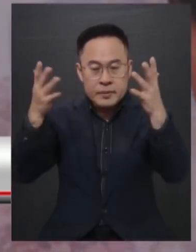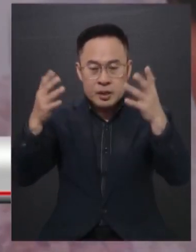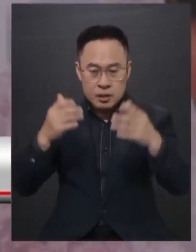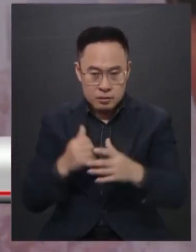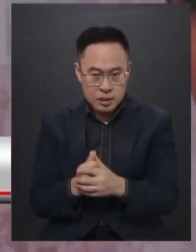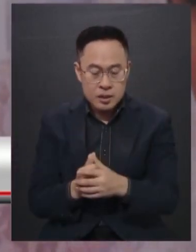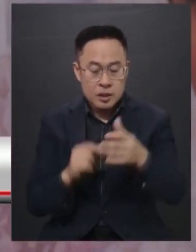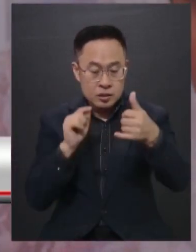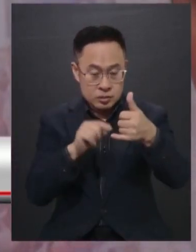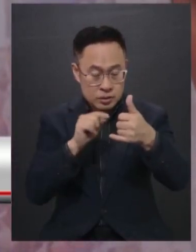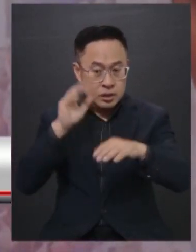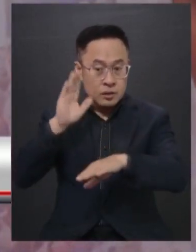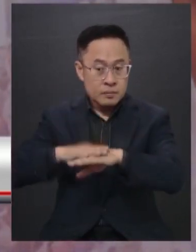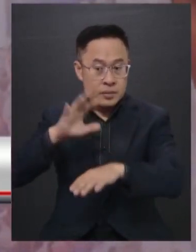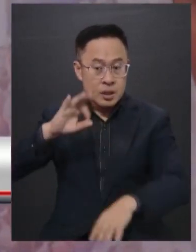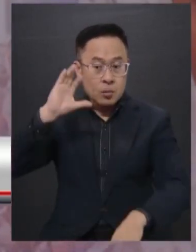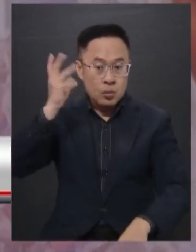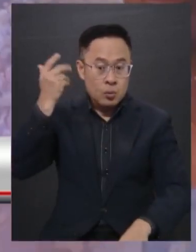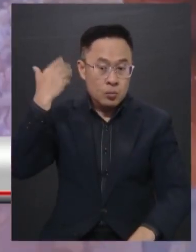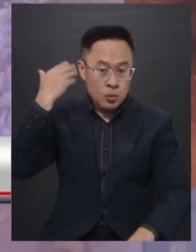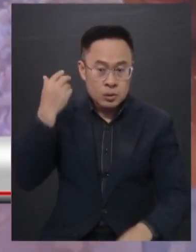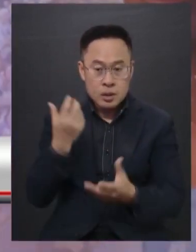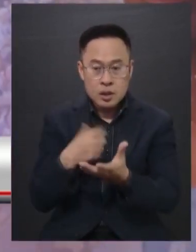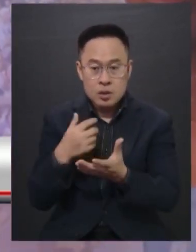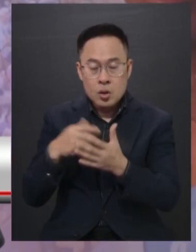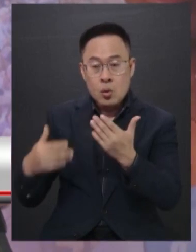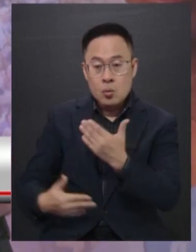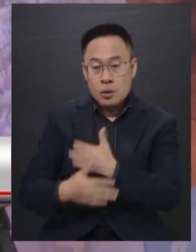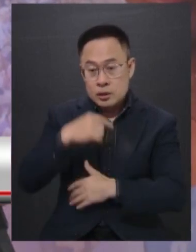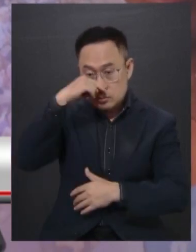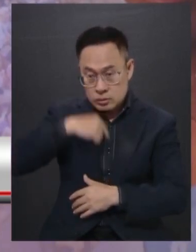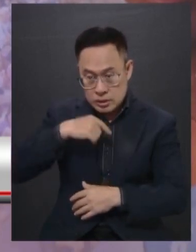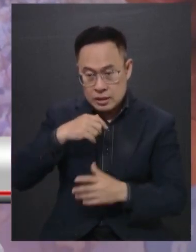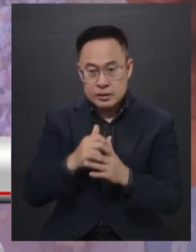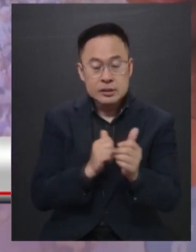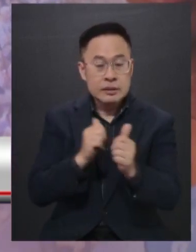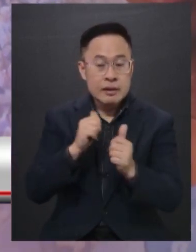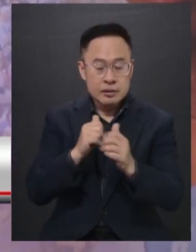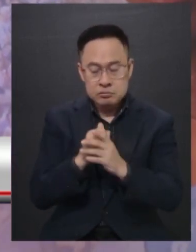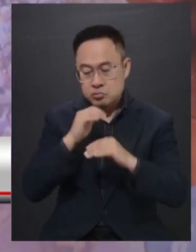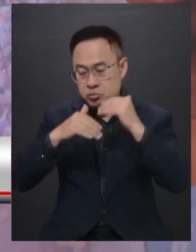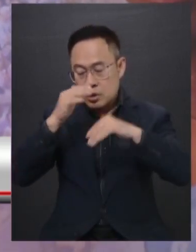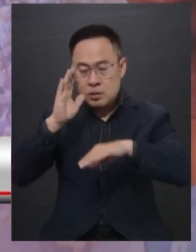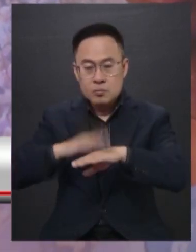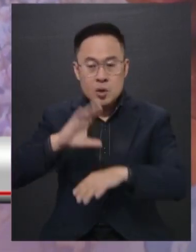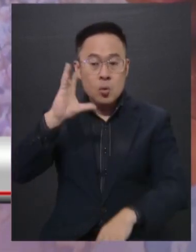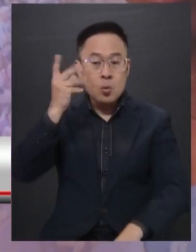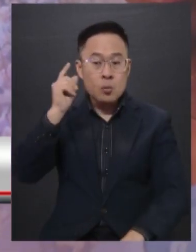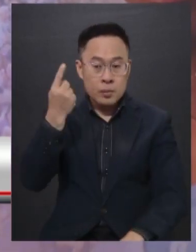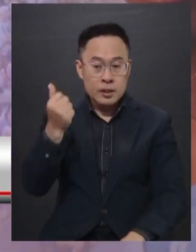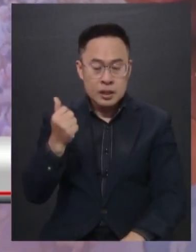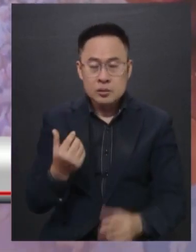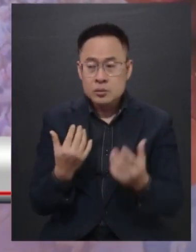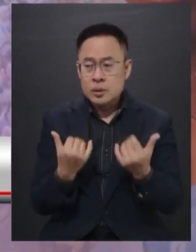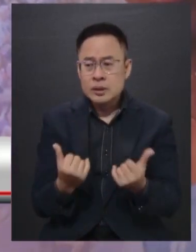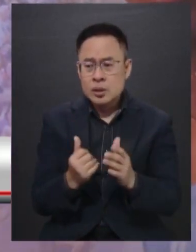มือ9ของโลกนะครับบอลพระดอนก็พูดถึงโอกาสของนักเทนนิสไทยในการที่จะไปสู่ระดับโลกโดยมองว่าการที่ปัจจุบันไ